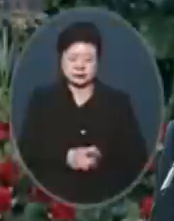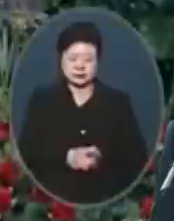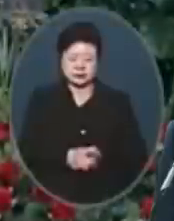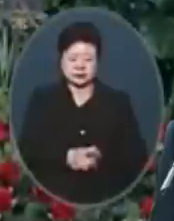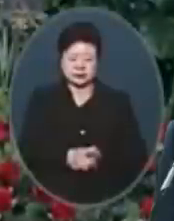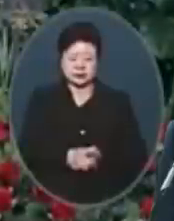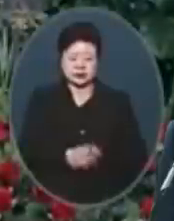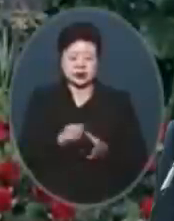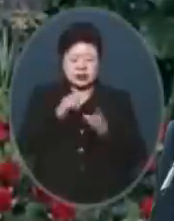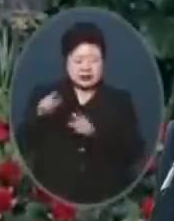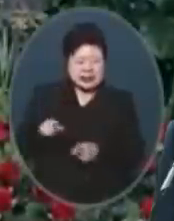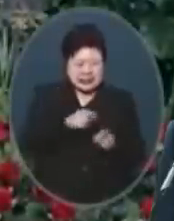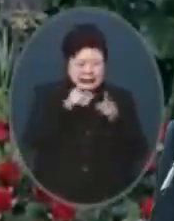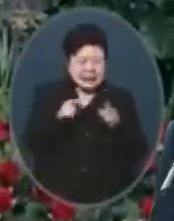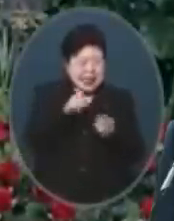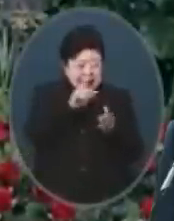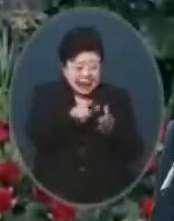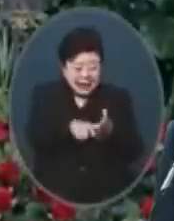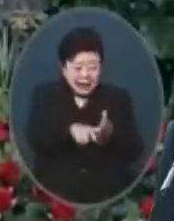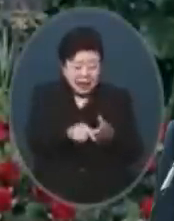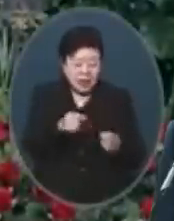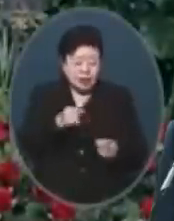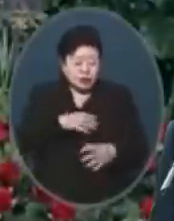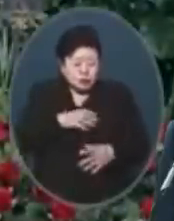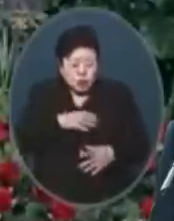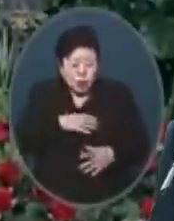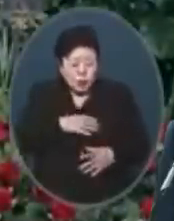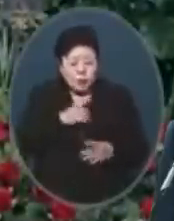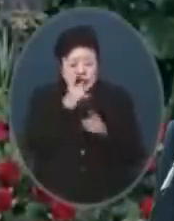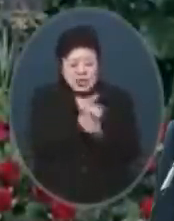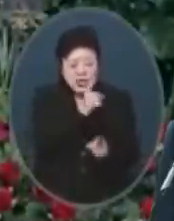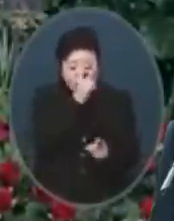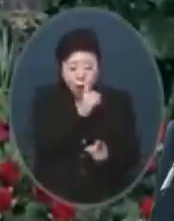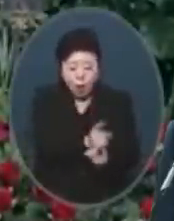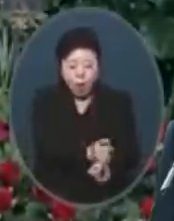우리가 이 세상에 살면서 두려움을 이기고